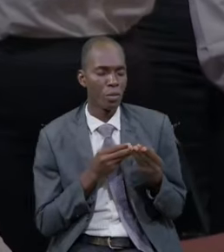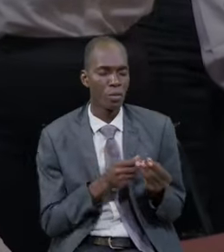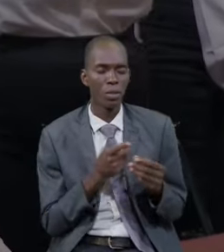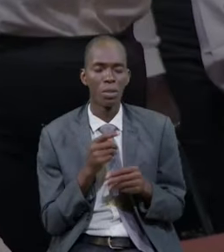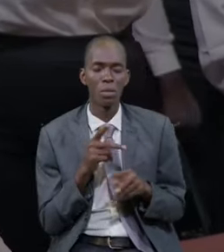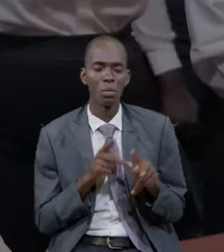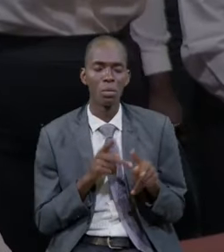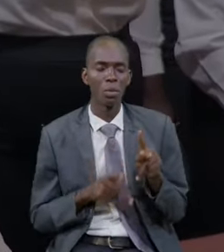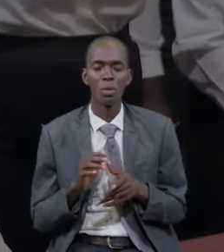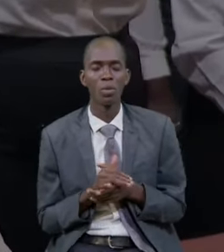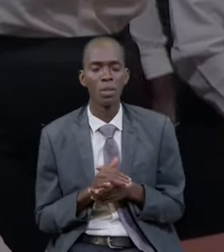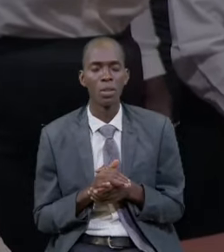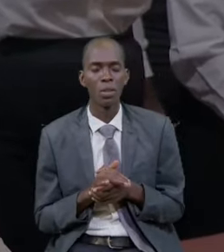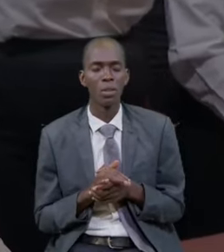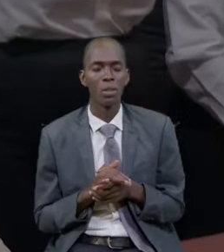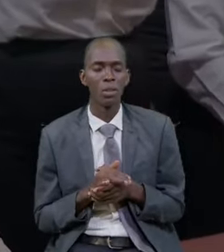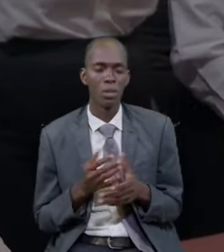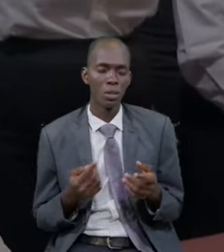Nourris-les.